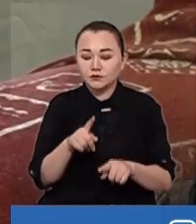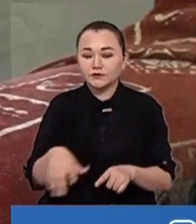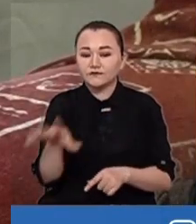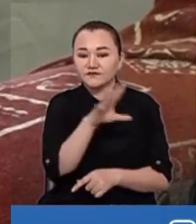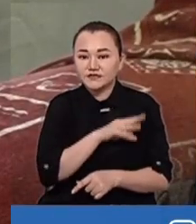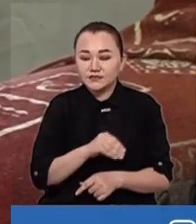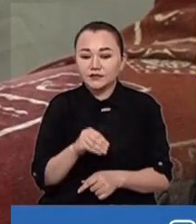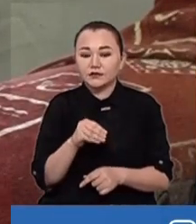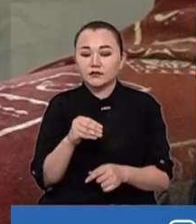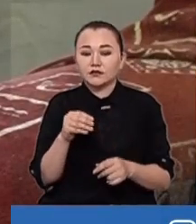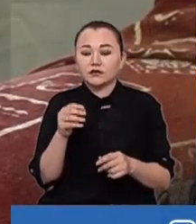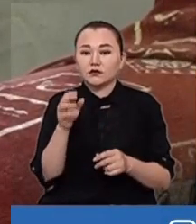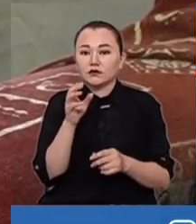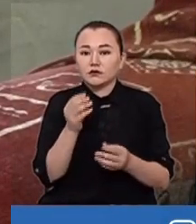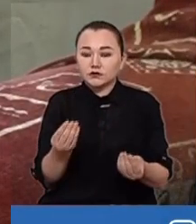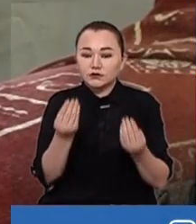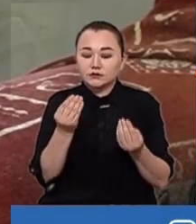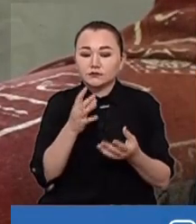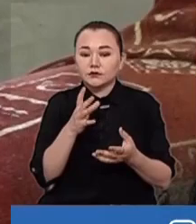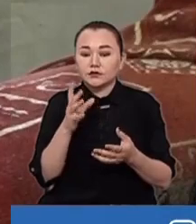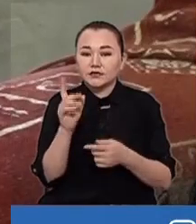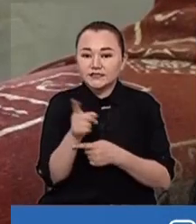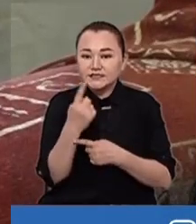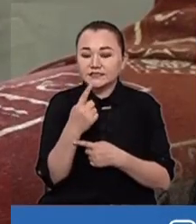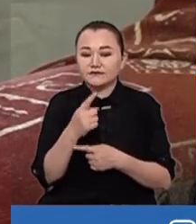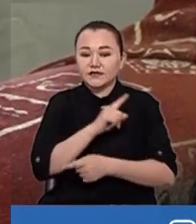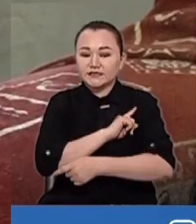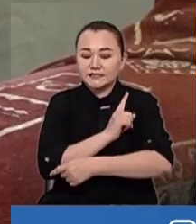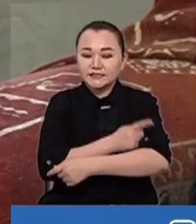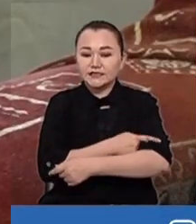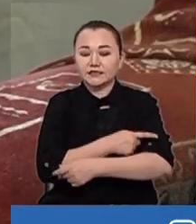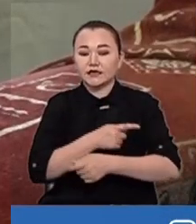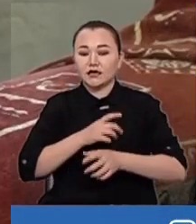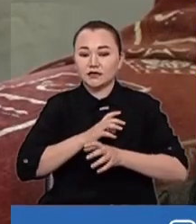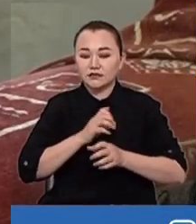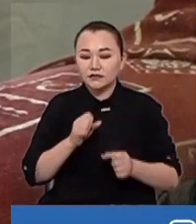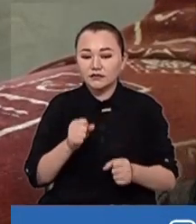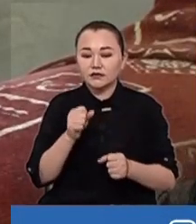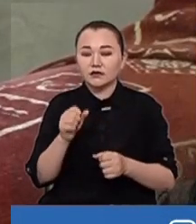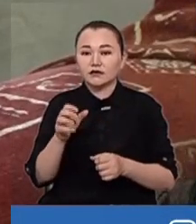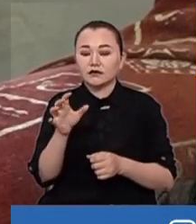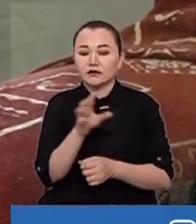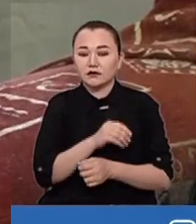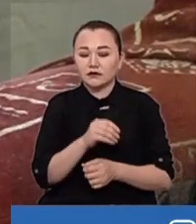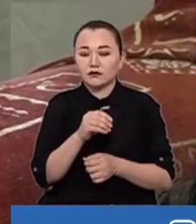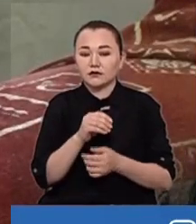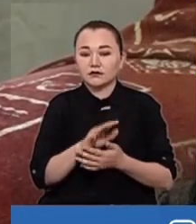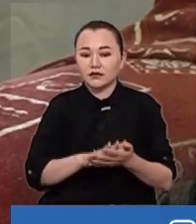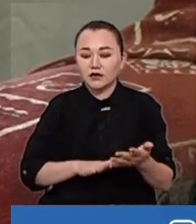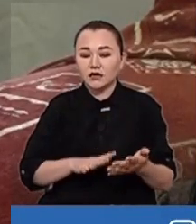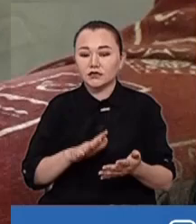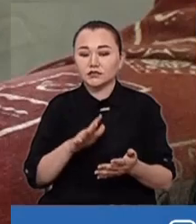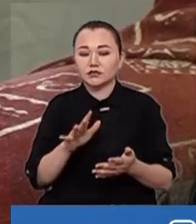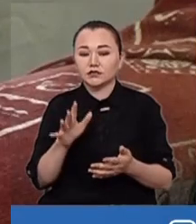арасында береке бірліктері, күш қуаттары бірліктері жұмыс істегісі